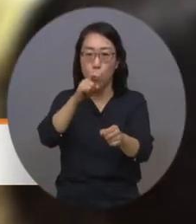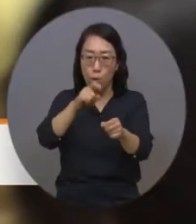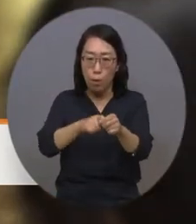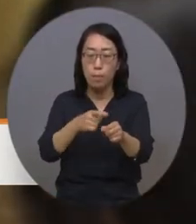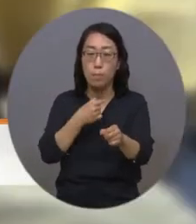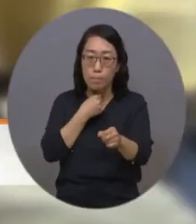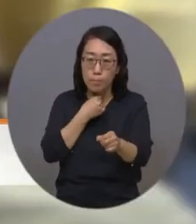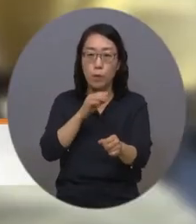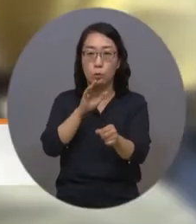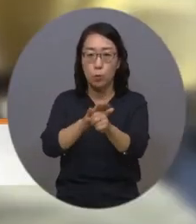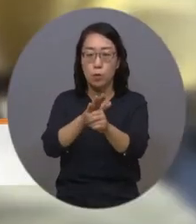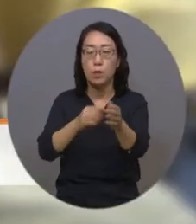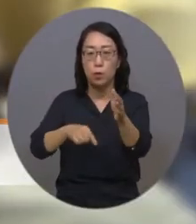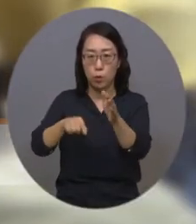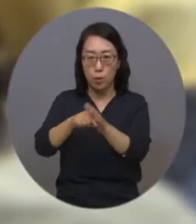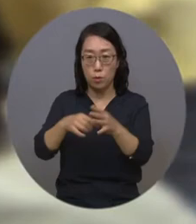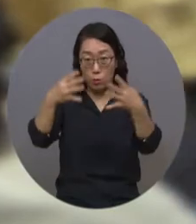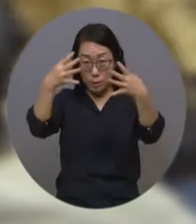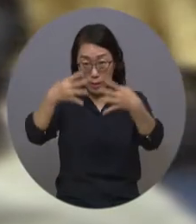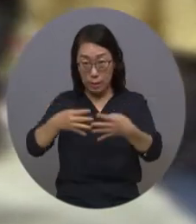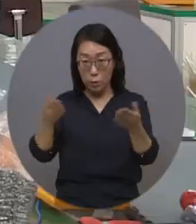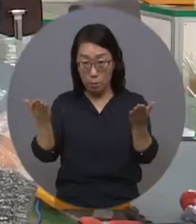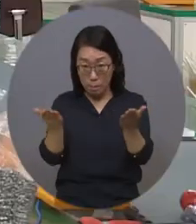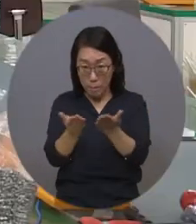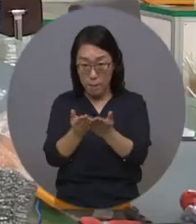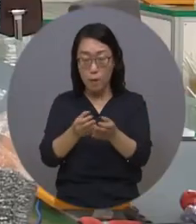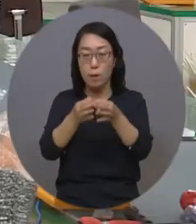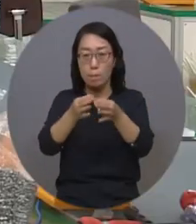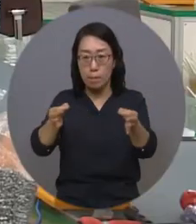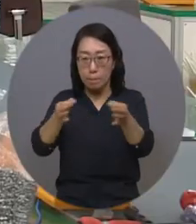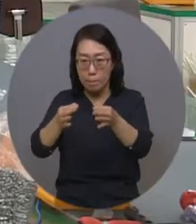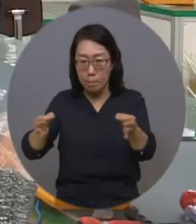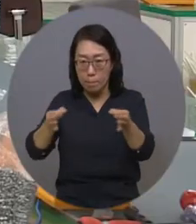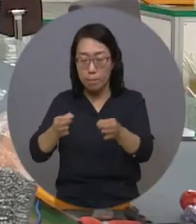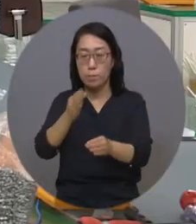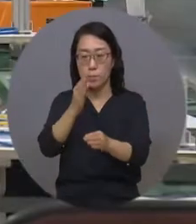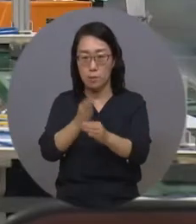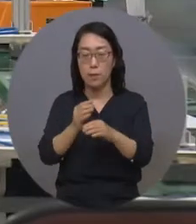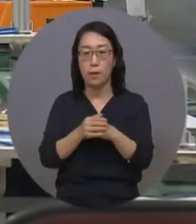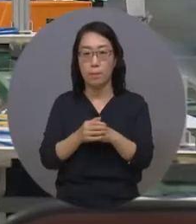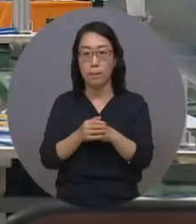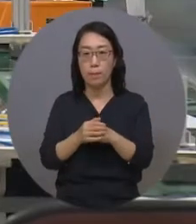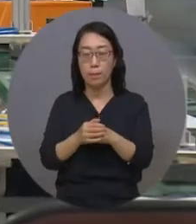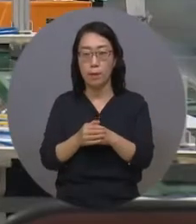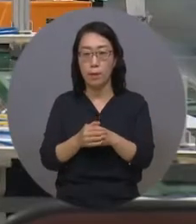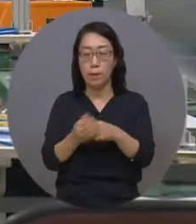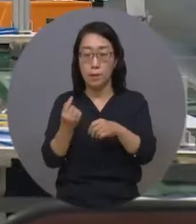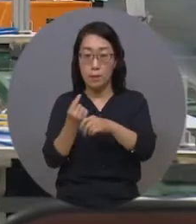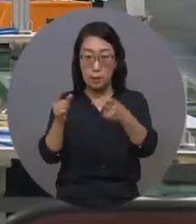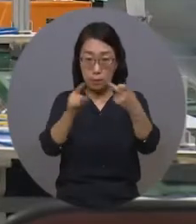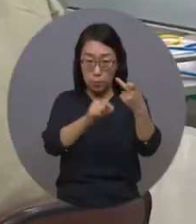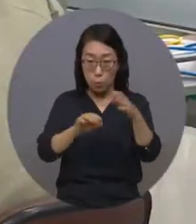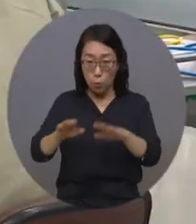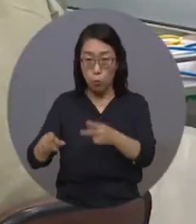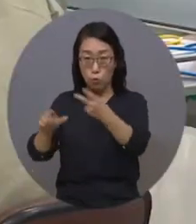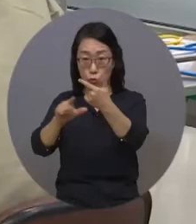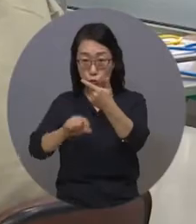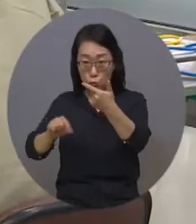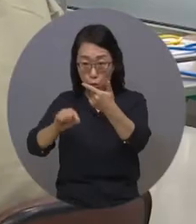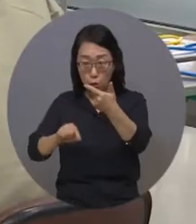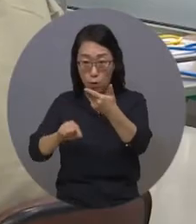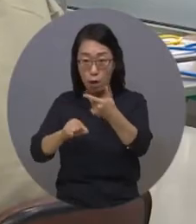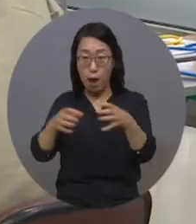충족하는 가구에 지급하고 있습니다. 지난해 12월과 올해 6월 지급한 상하분기